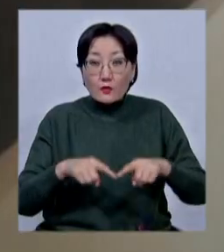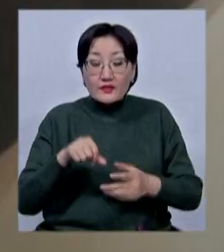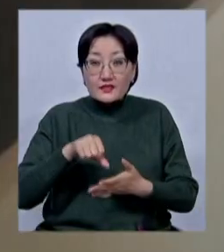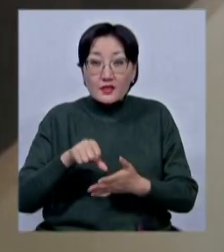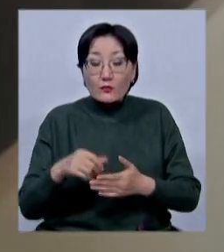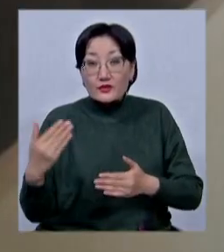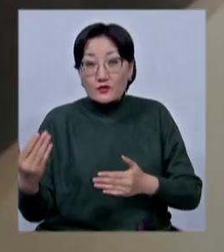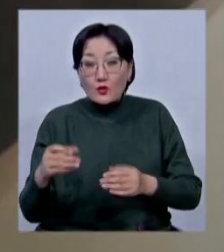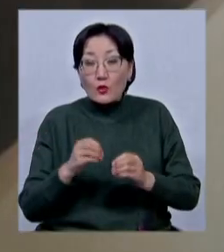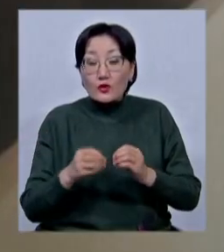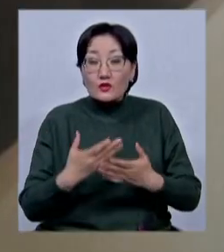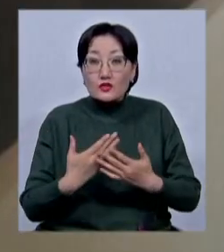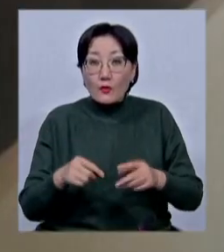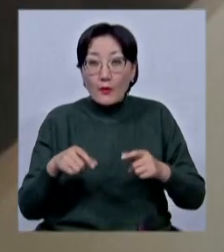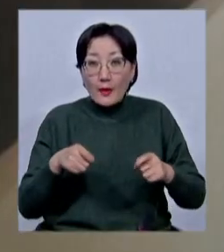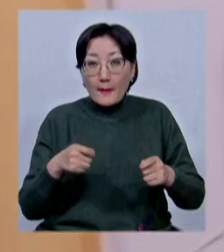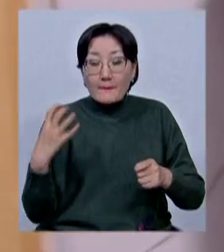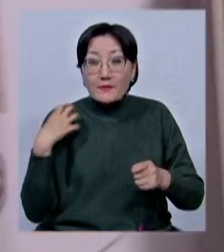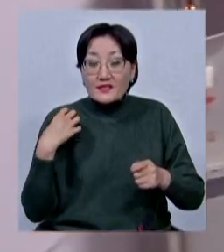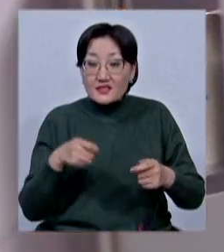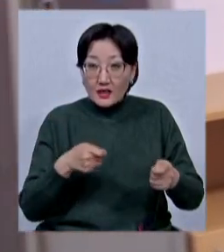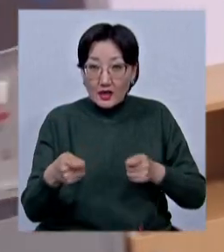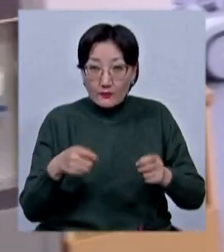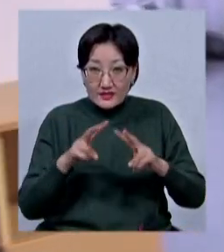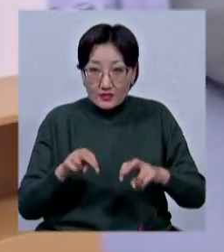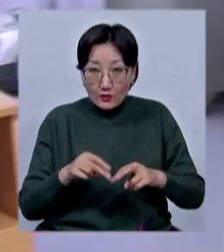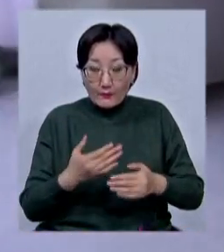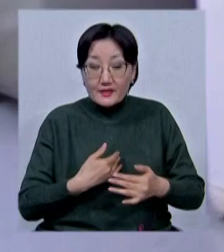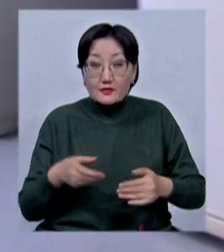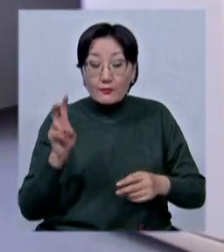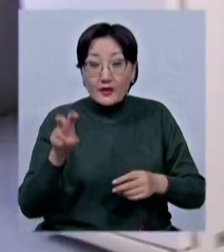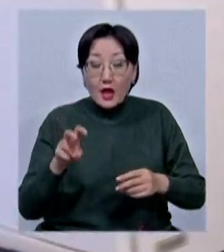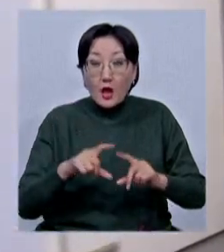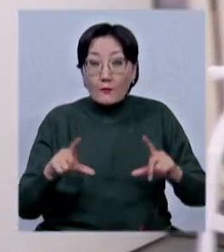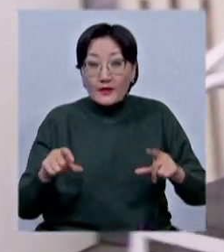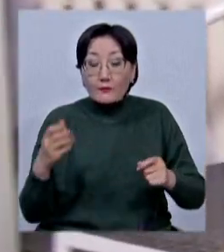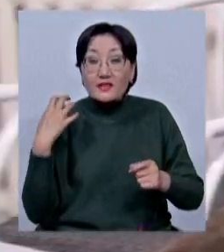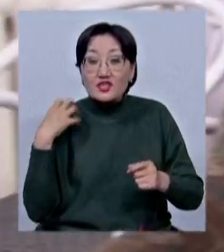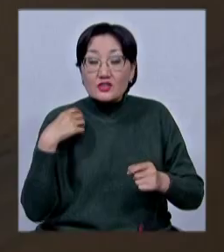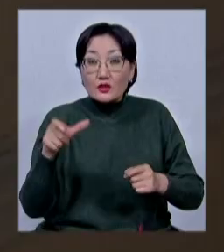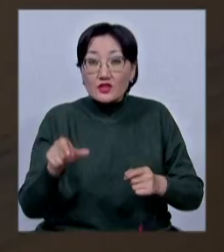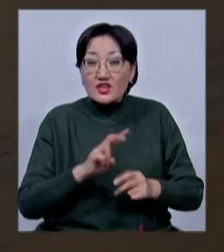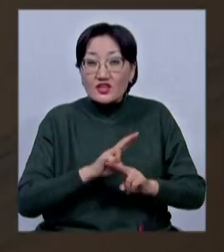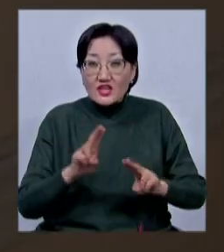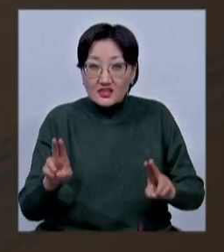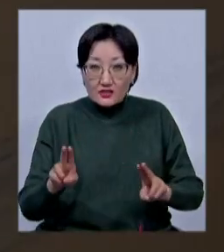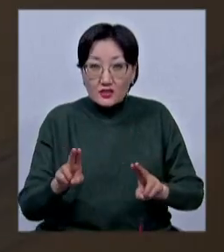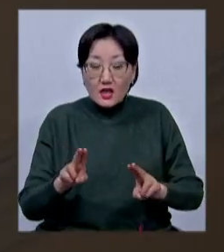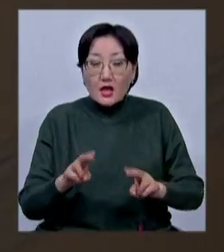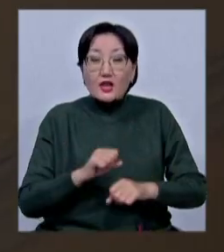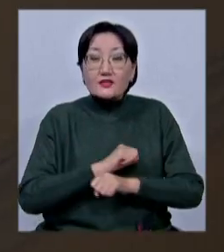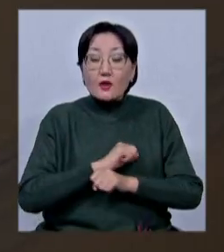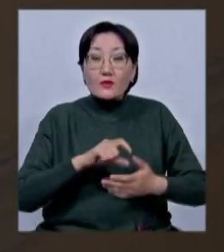өкілдері тарапынан 10-ға жуық басқарма зерделенді. Ең қызығы, біз барған барлық басқарма басшыларының ешқайсысына